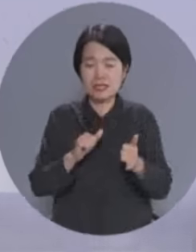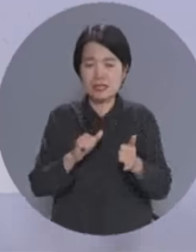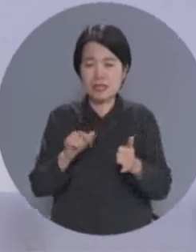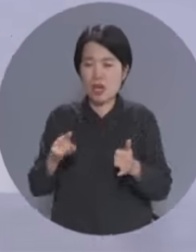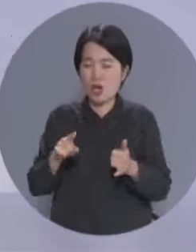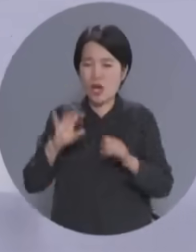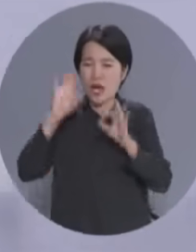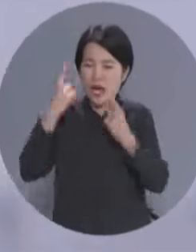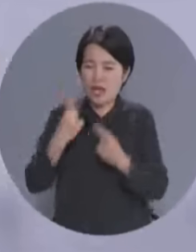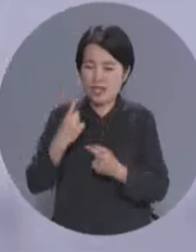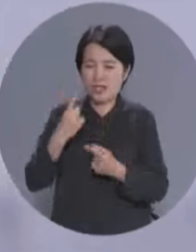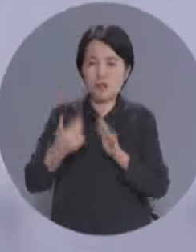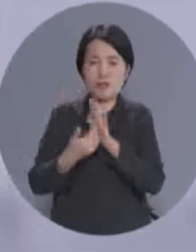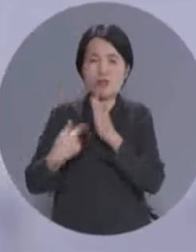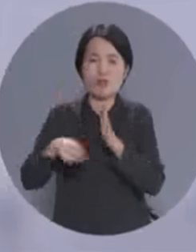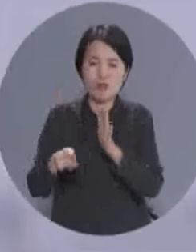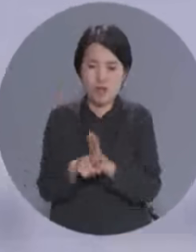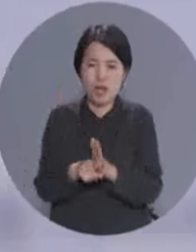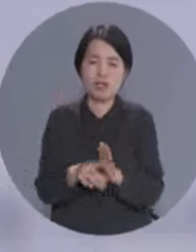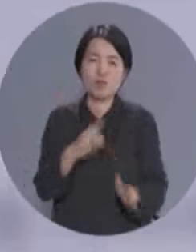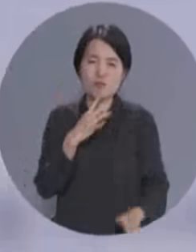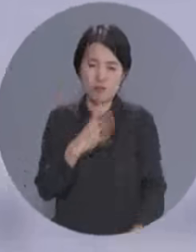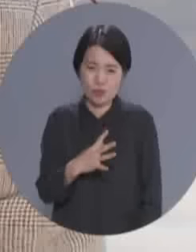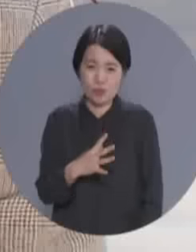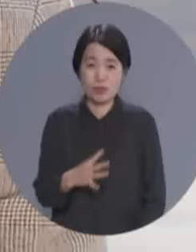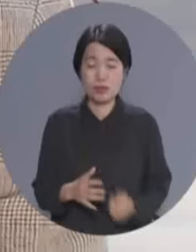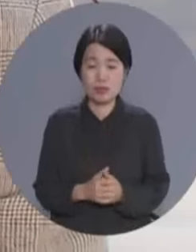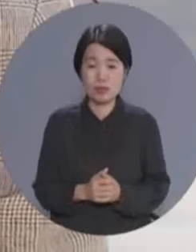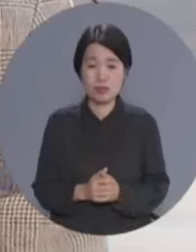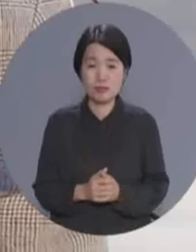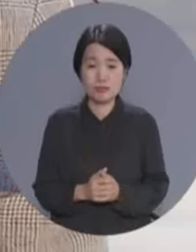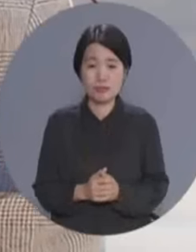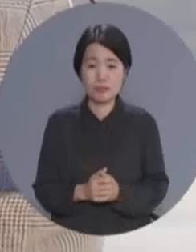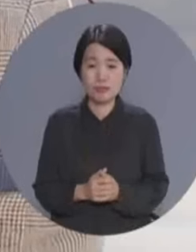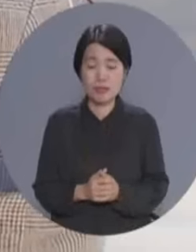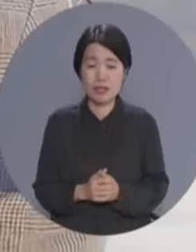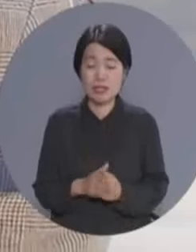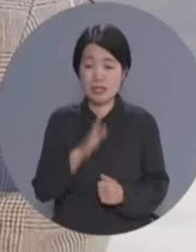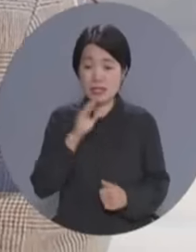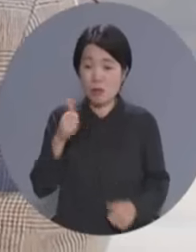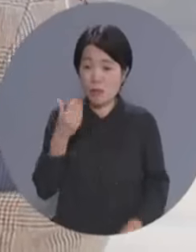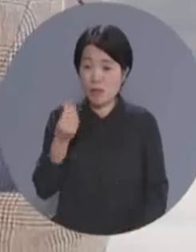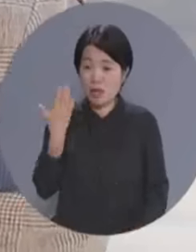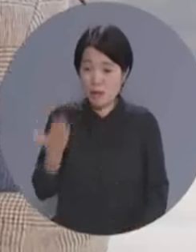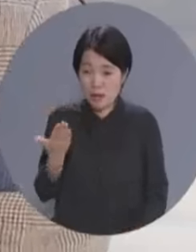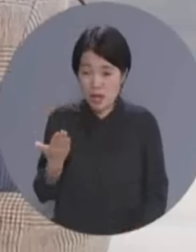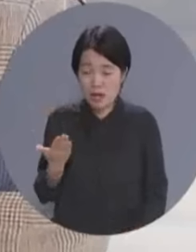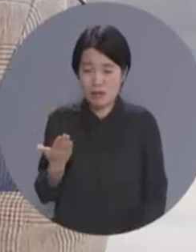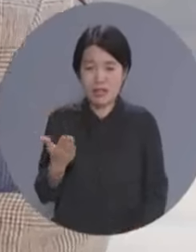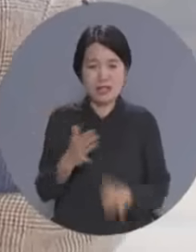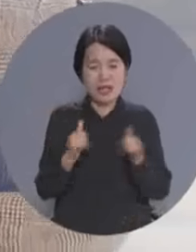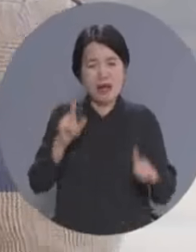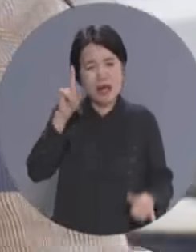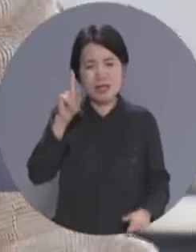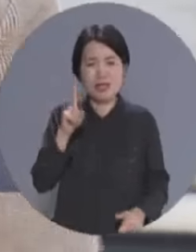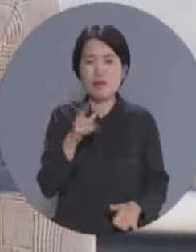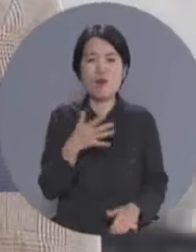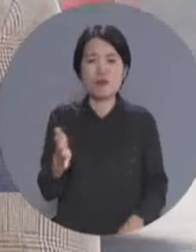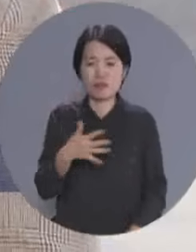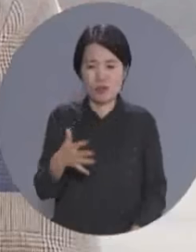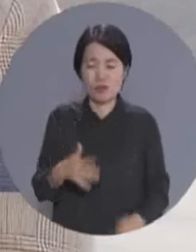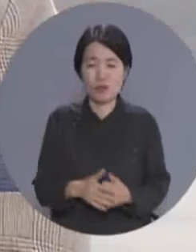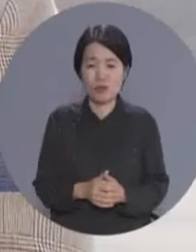위한 의도였다고 해명했습니다 결코 그런 생각을 실행에 옮기려고 한 주민을 한 분도 안